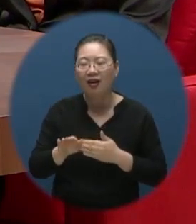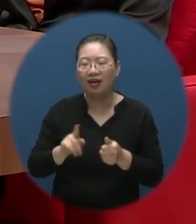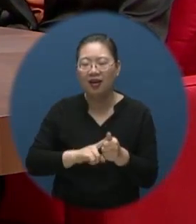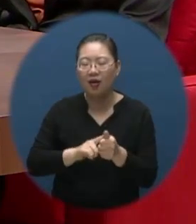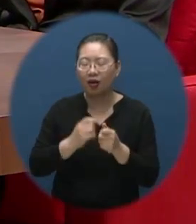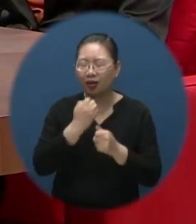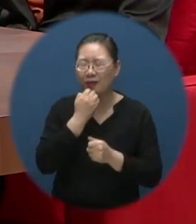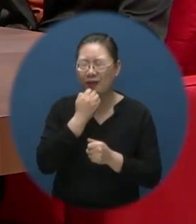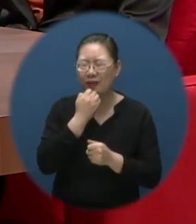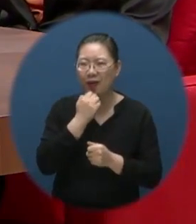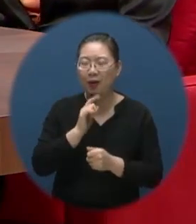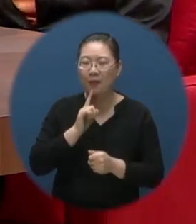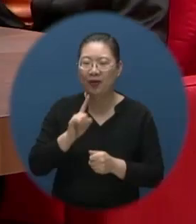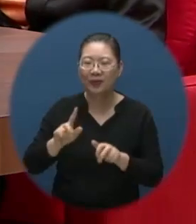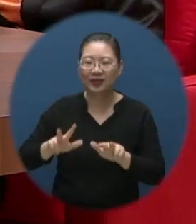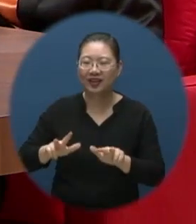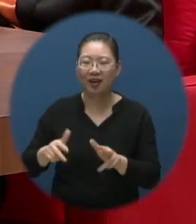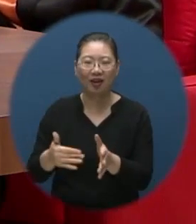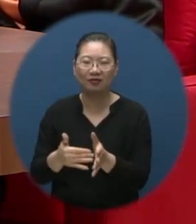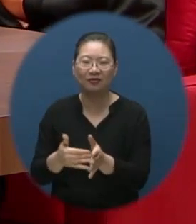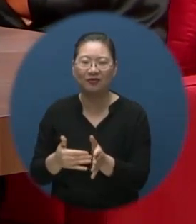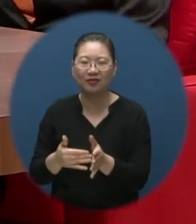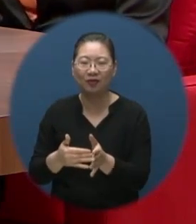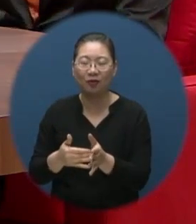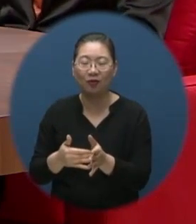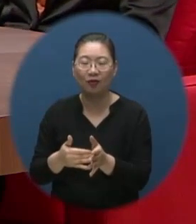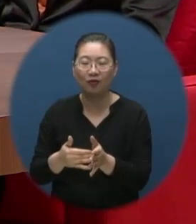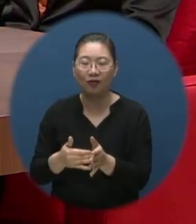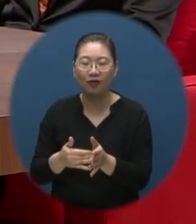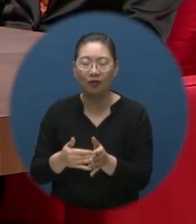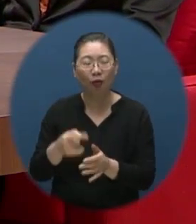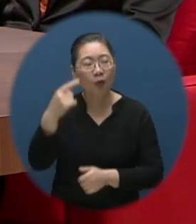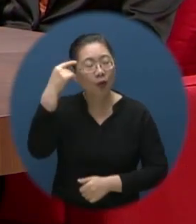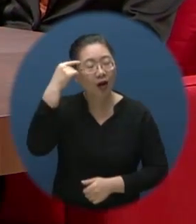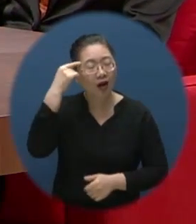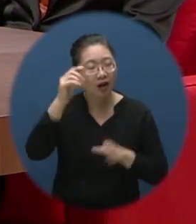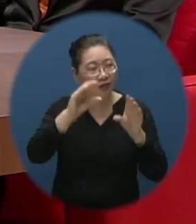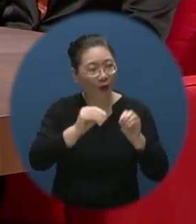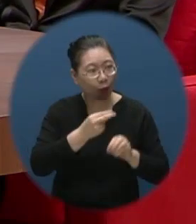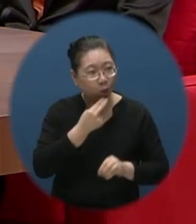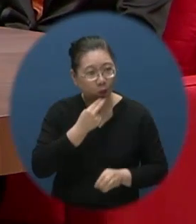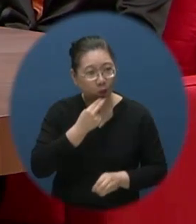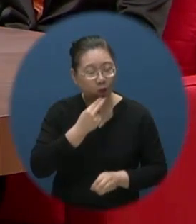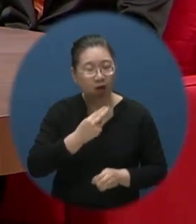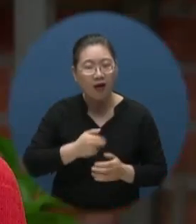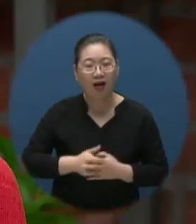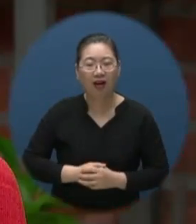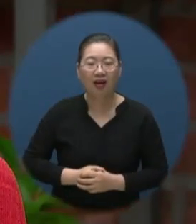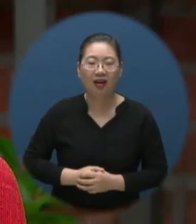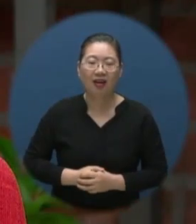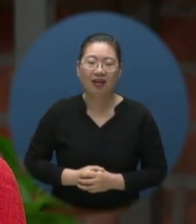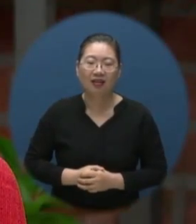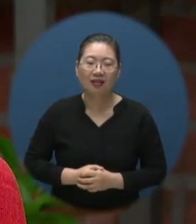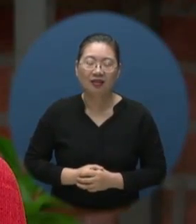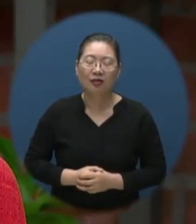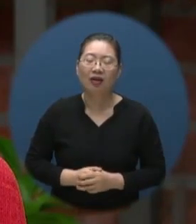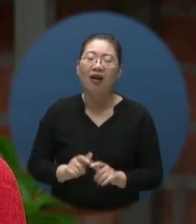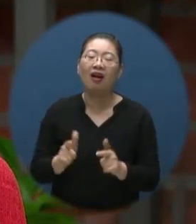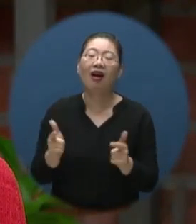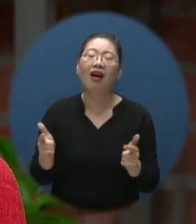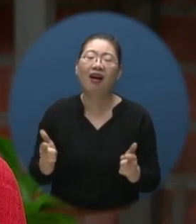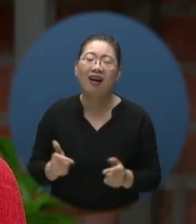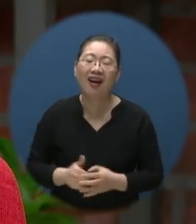웃으면서 닥터리 이제 그만 맞을게요 이래요. 그걸 왜요? 안 나서요? 내가 그랬더니